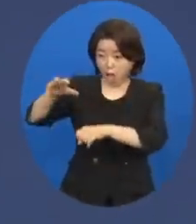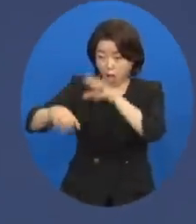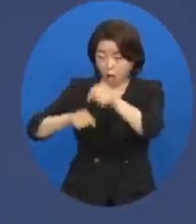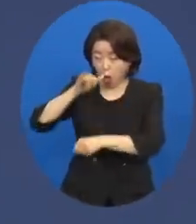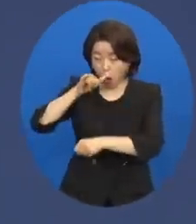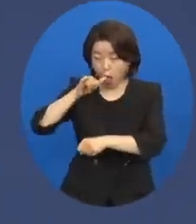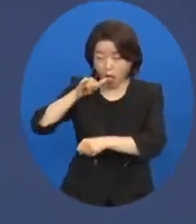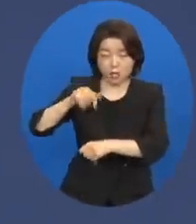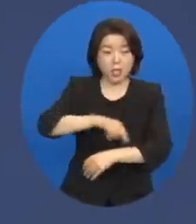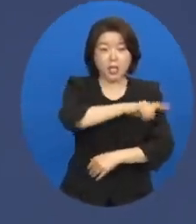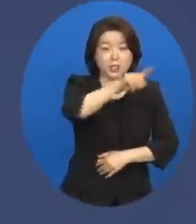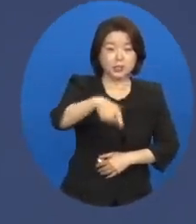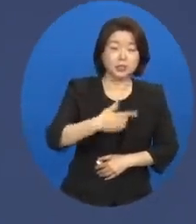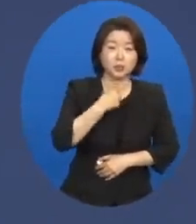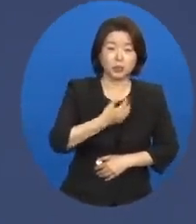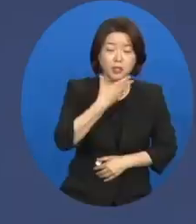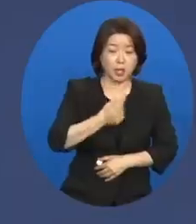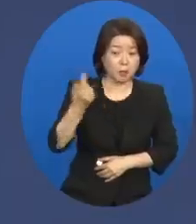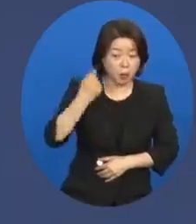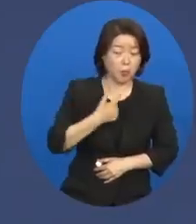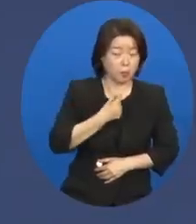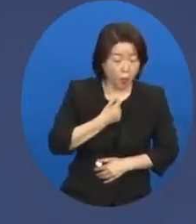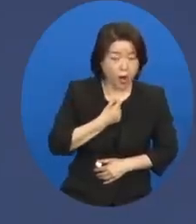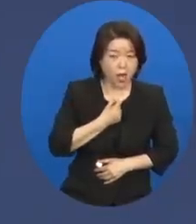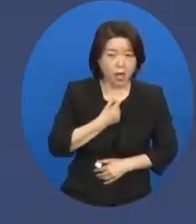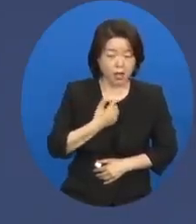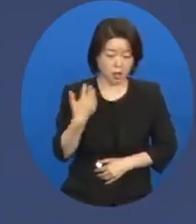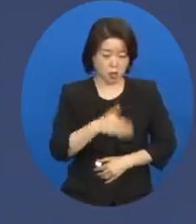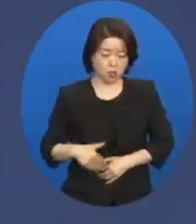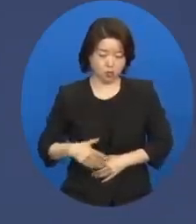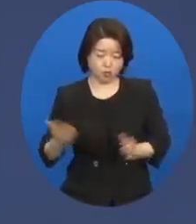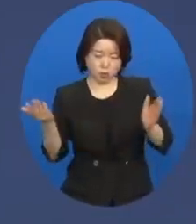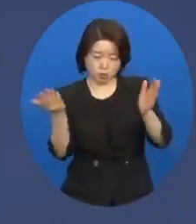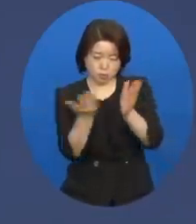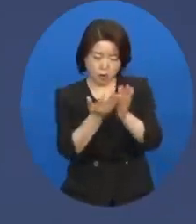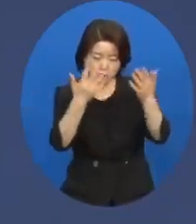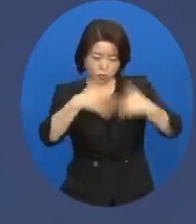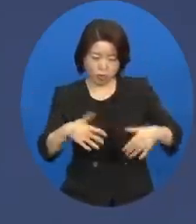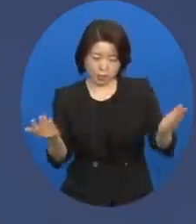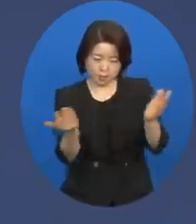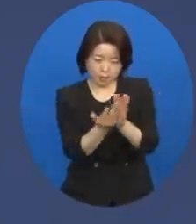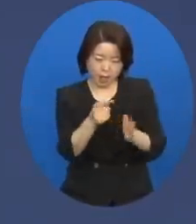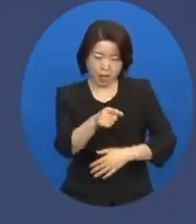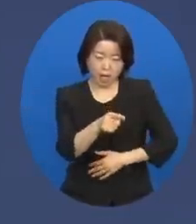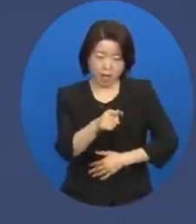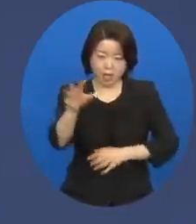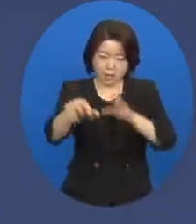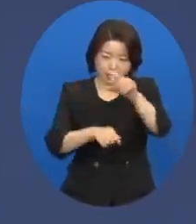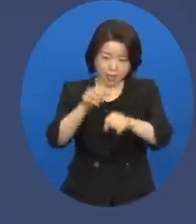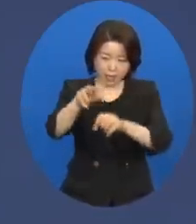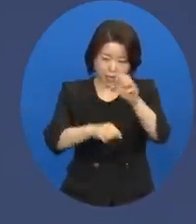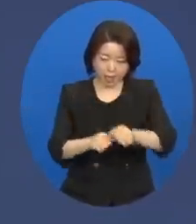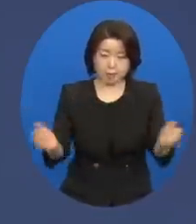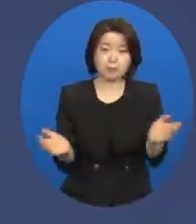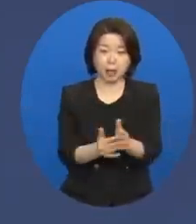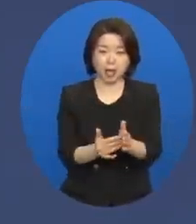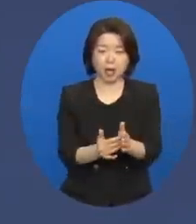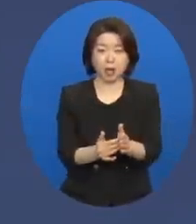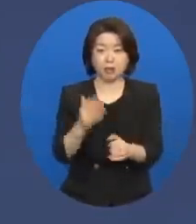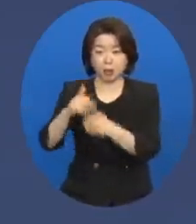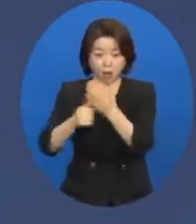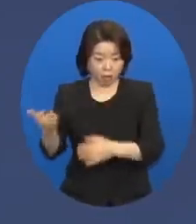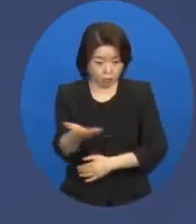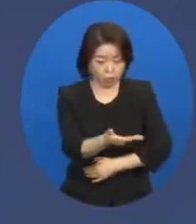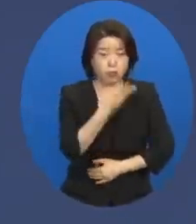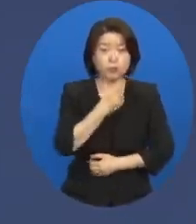그들이 원하던 복음을 그토록 원해서 육적 조건을 다 채워줄 수 있는 모든 걸 다 가졌는데 그거 하나님이 주신 거니까